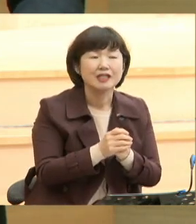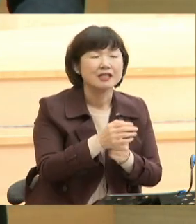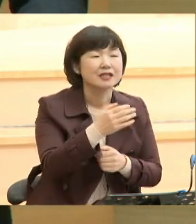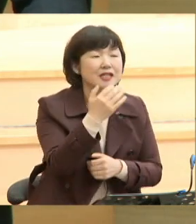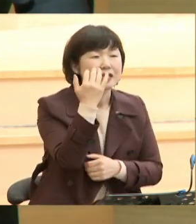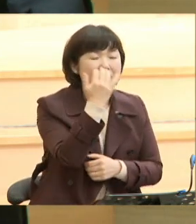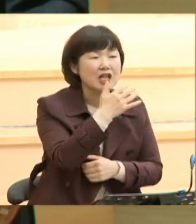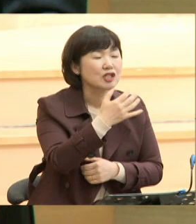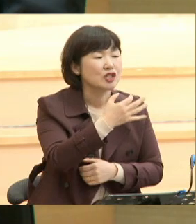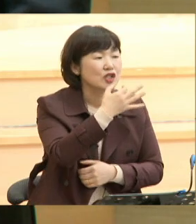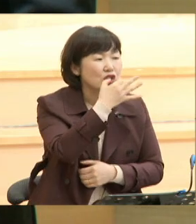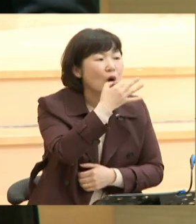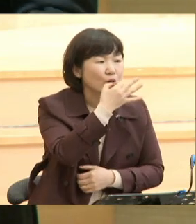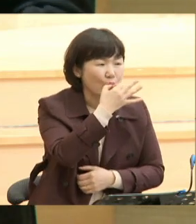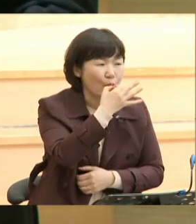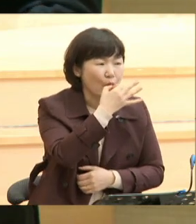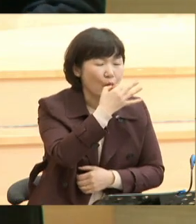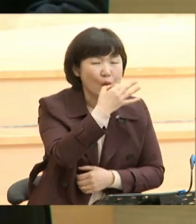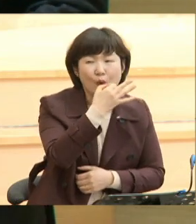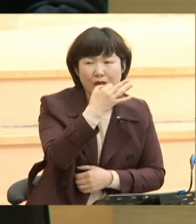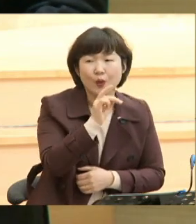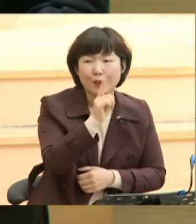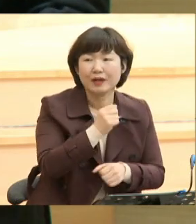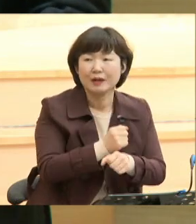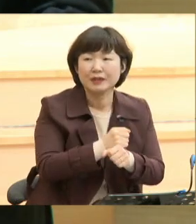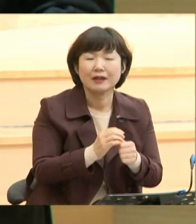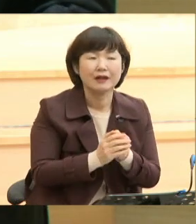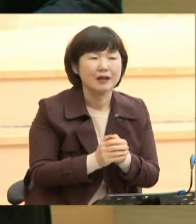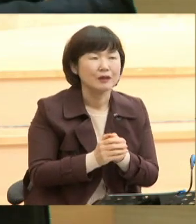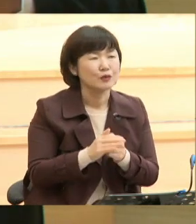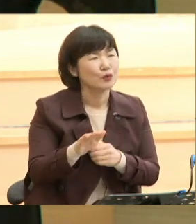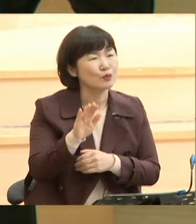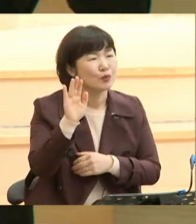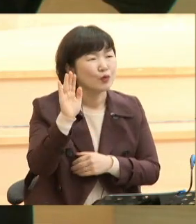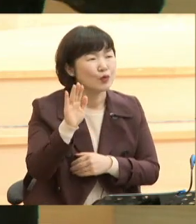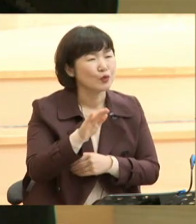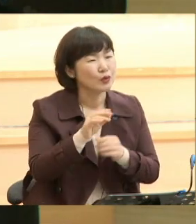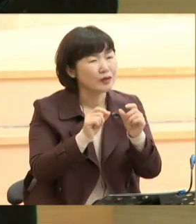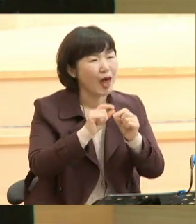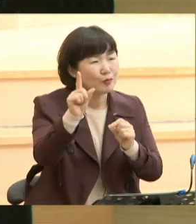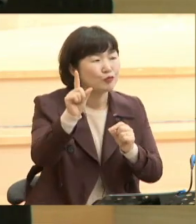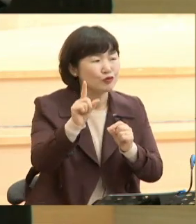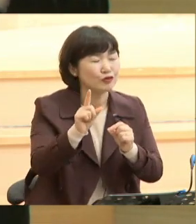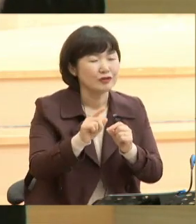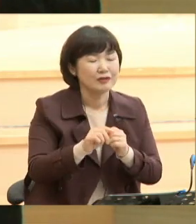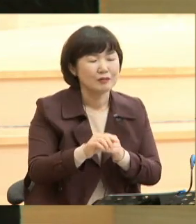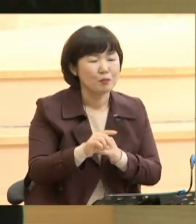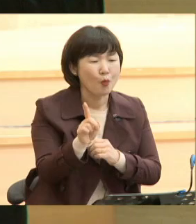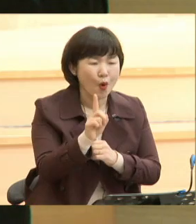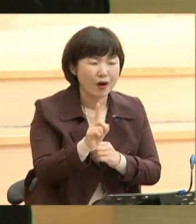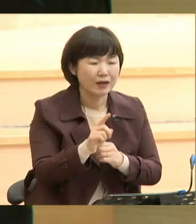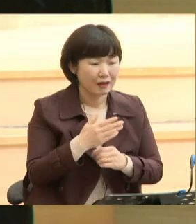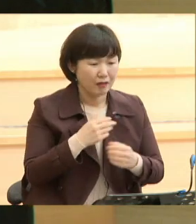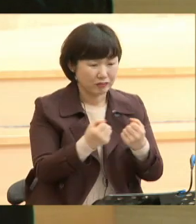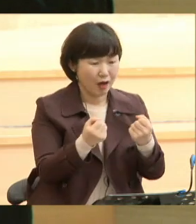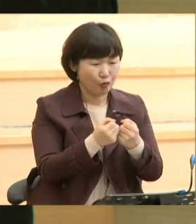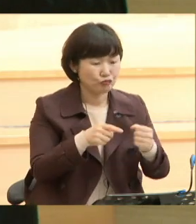정력으로 다 나온다 때로 우리는 종정 크를 3 명부를 가지고 싸운다